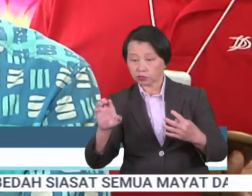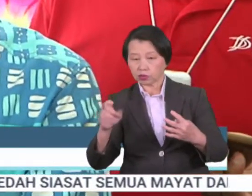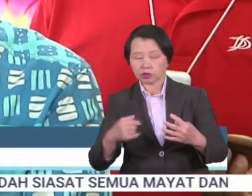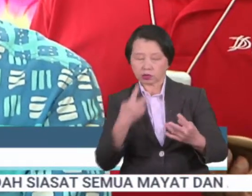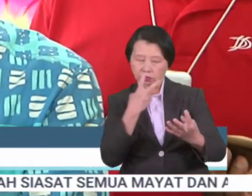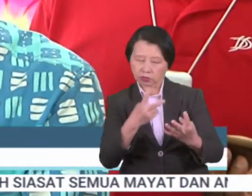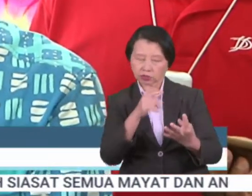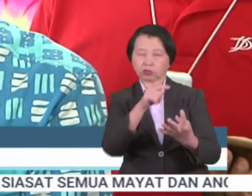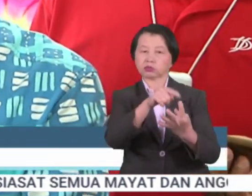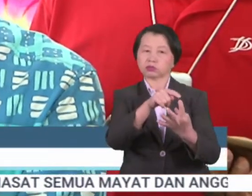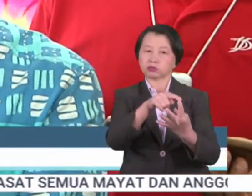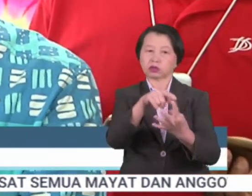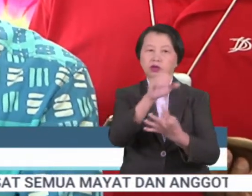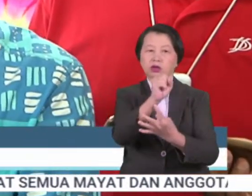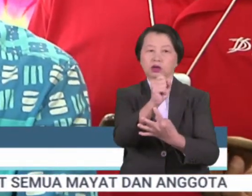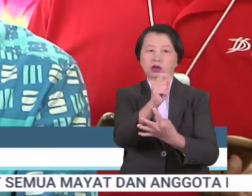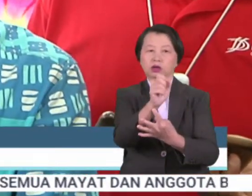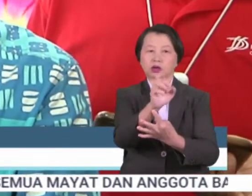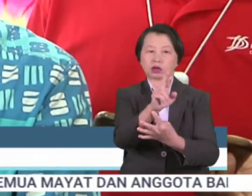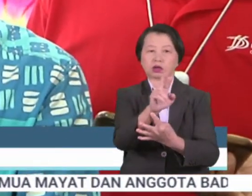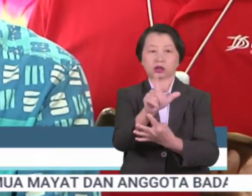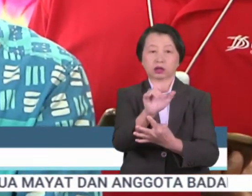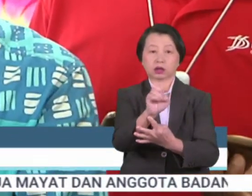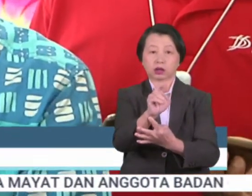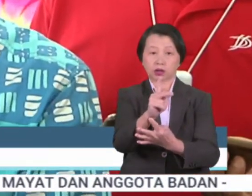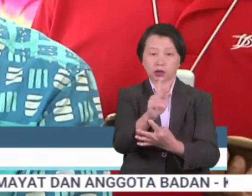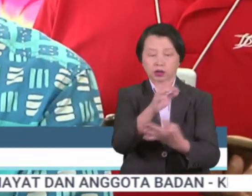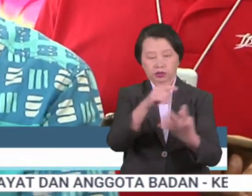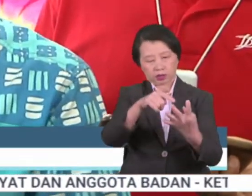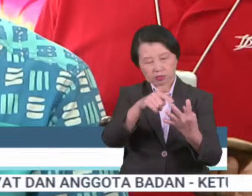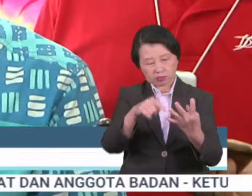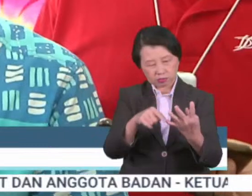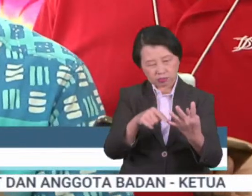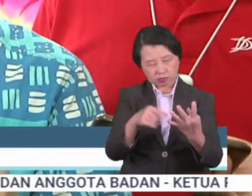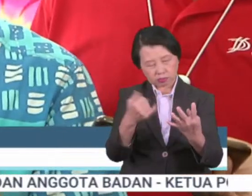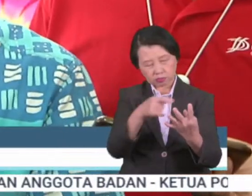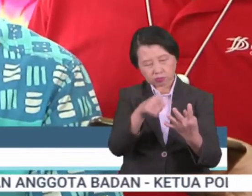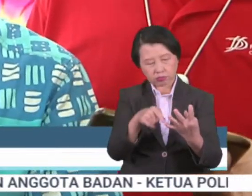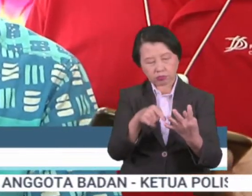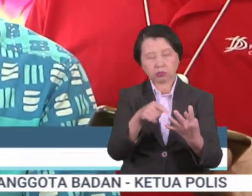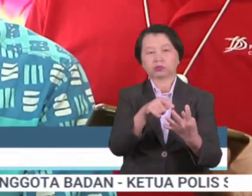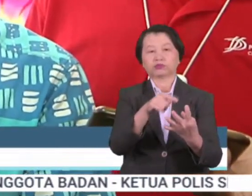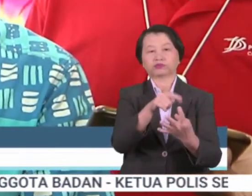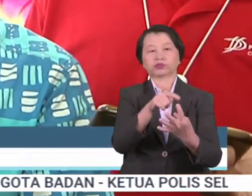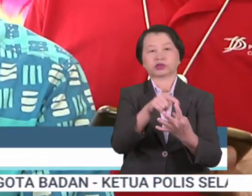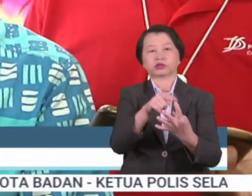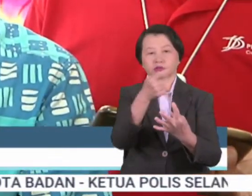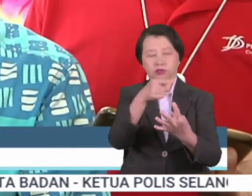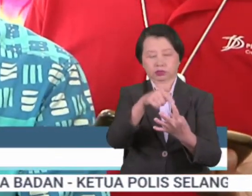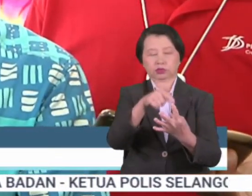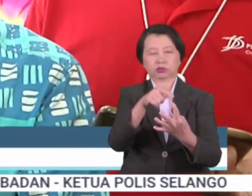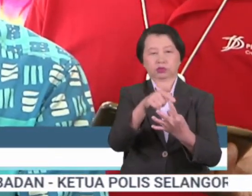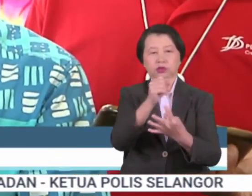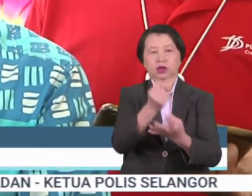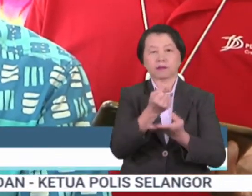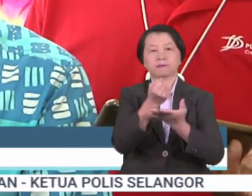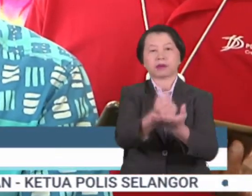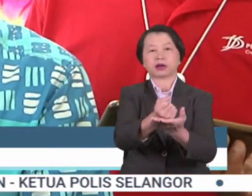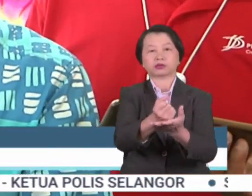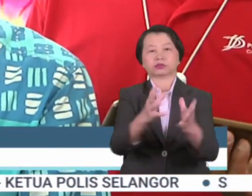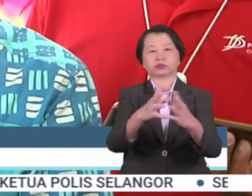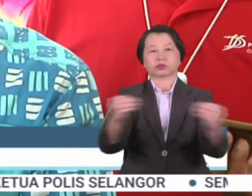Starling Connect me dan juga penyedia perkhidmatan internet satelit yang ada boleh membantu sebagai